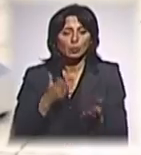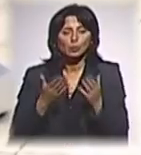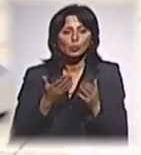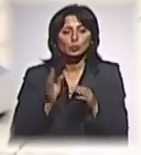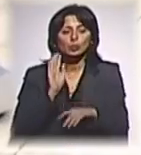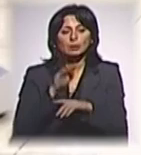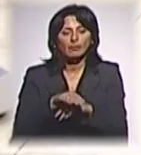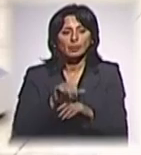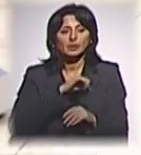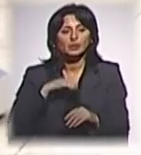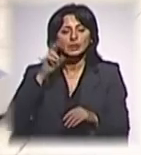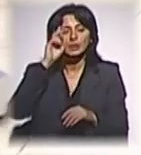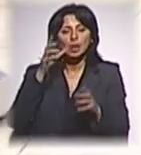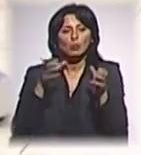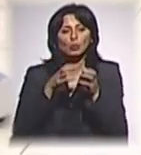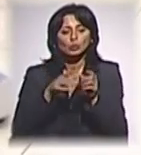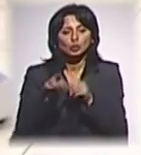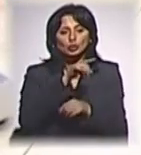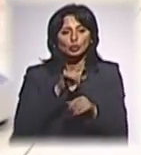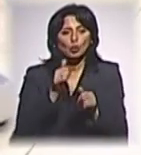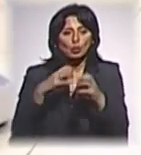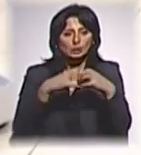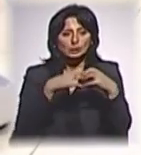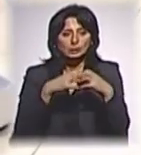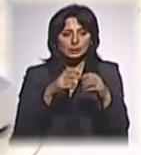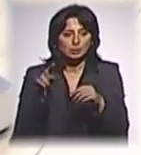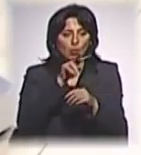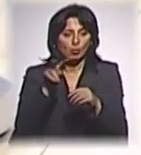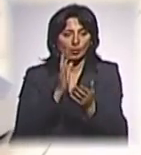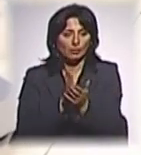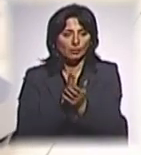იმასაც დავამატებთ თვითონ სახელისუფლებო გუნდს შორის როგორი კინკლაობა მიდის